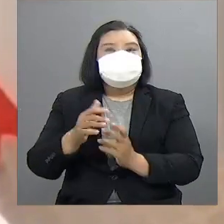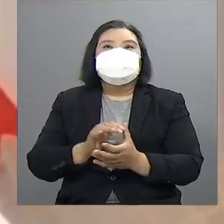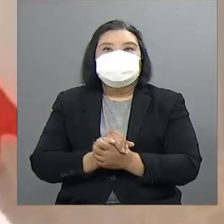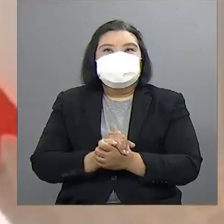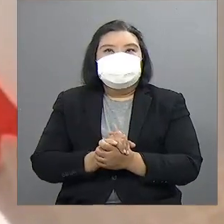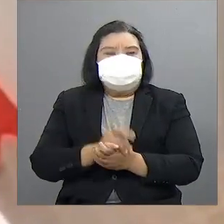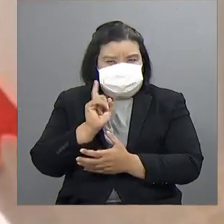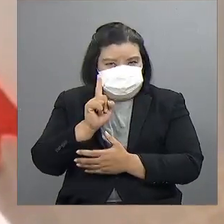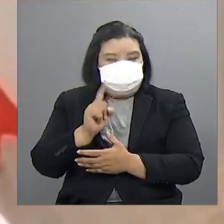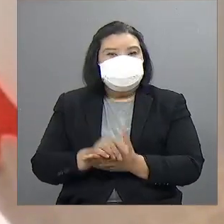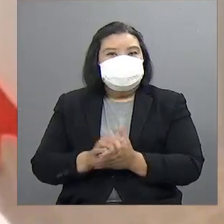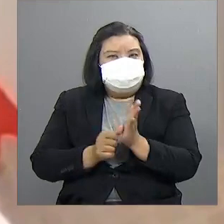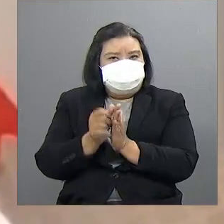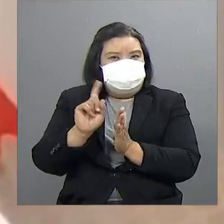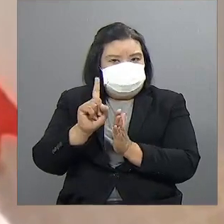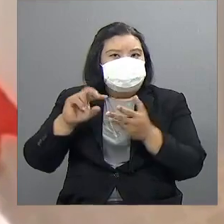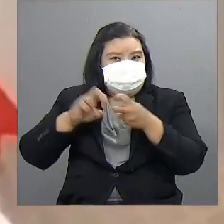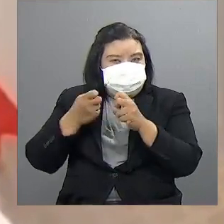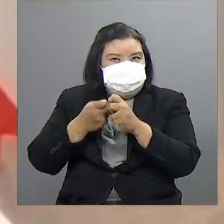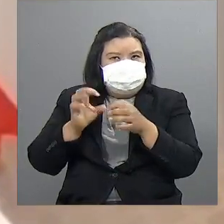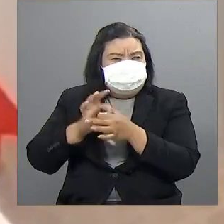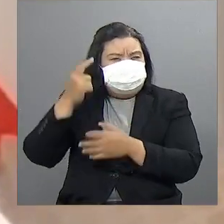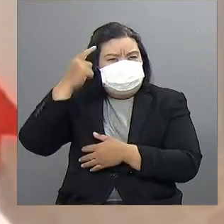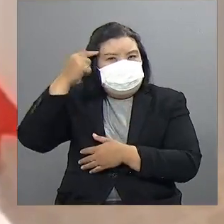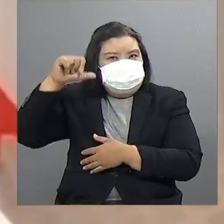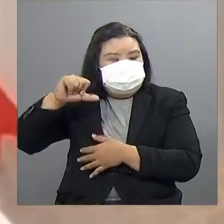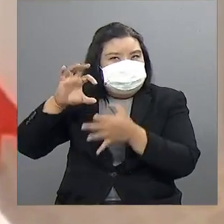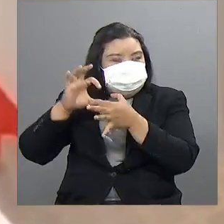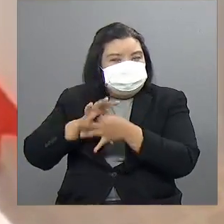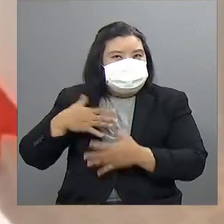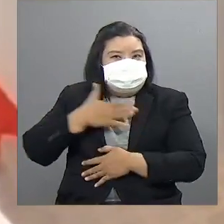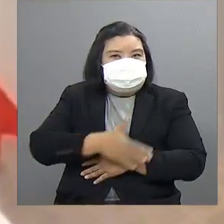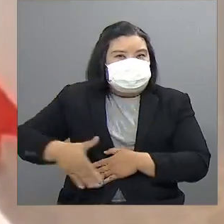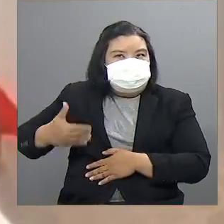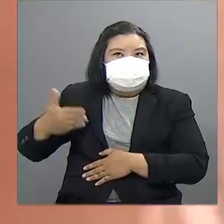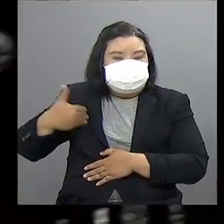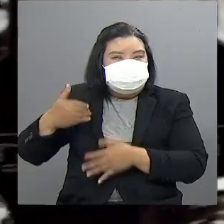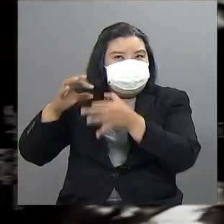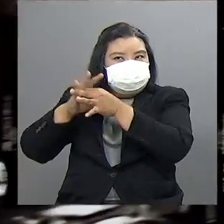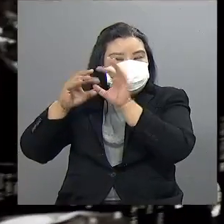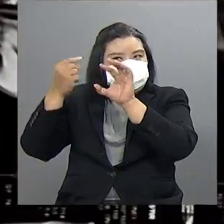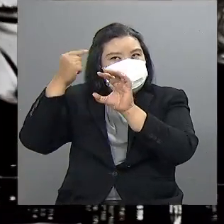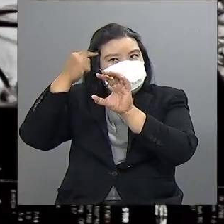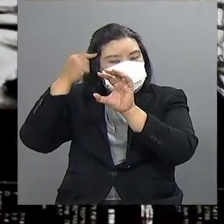มของเสียที่เกิดการเผาผลาญการทำงานของเซลล์สมองอย่างนี้นะครับ